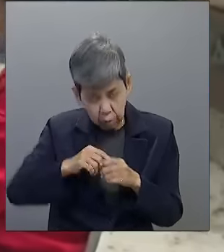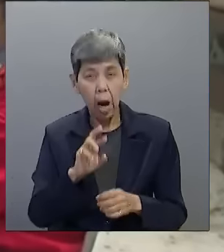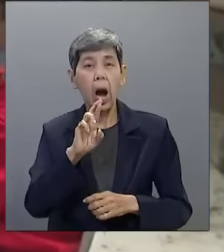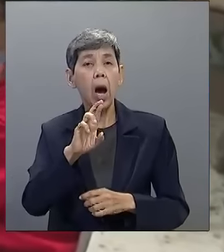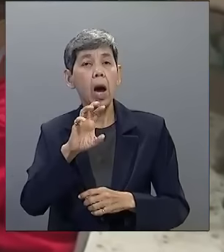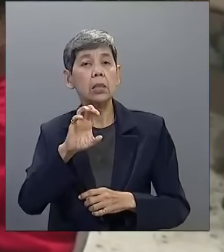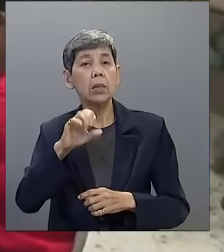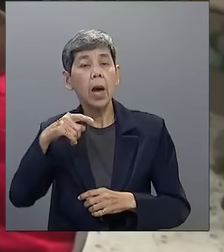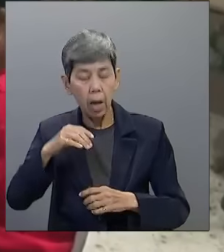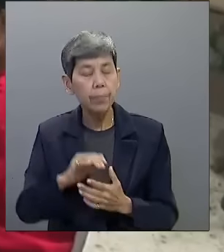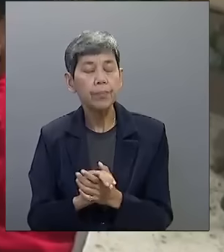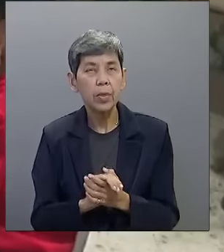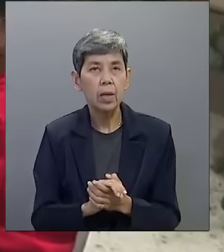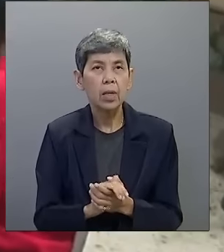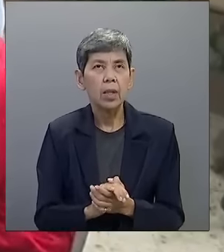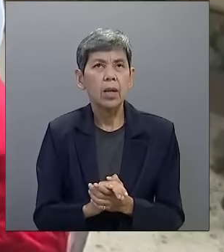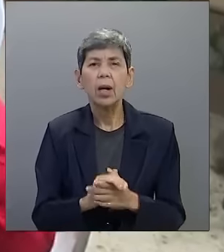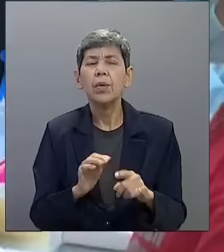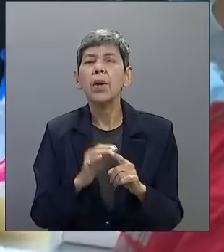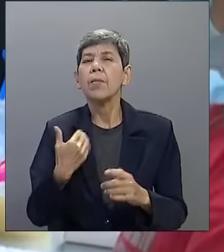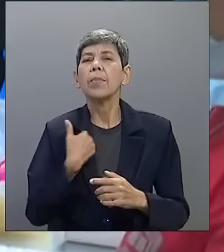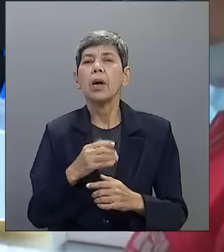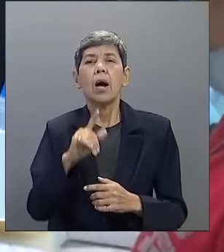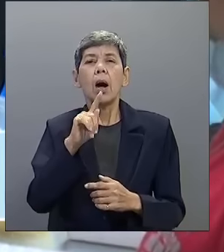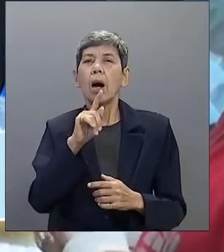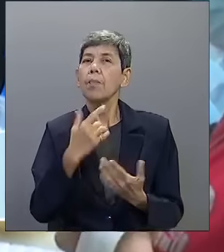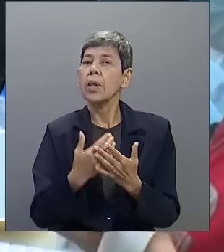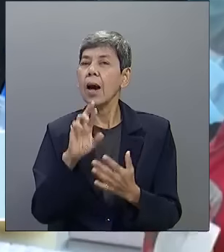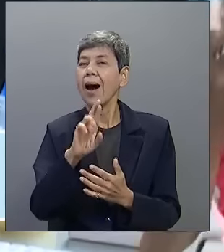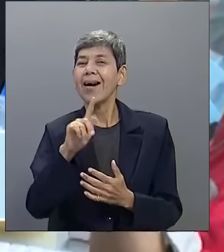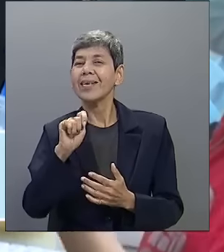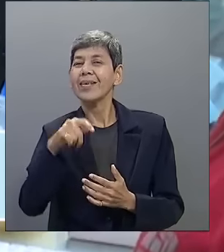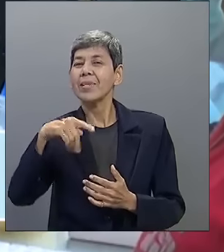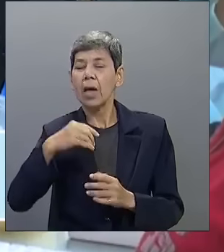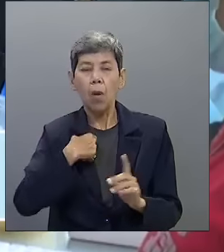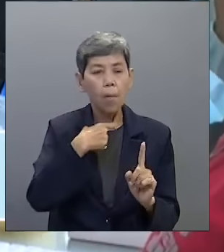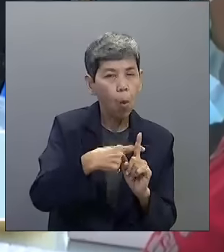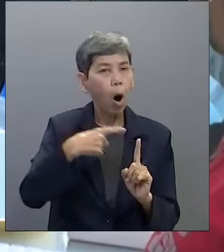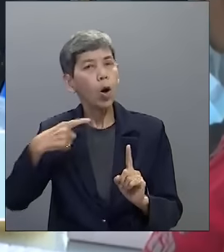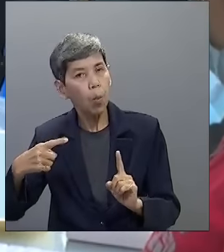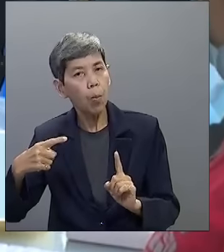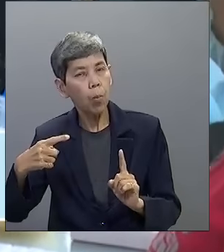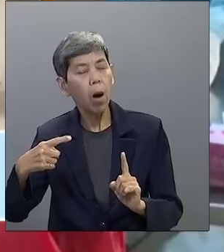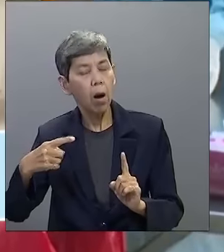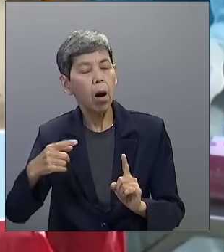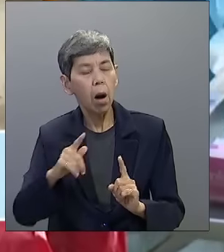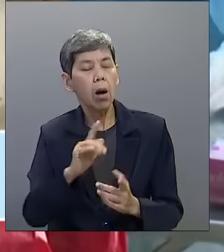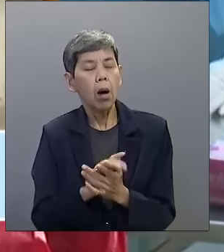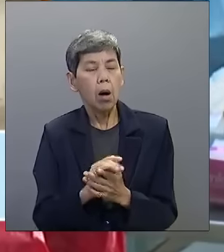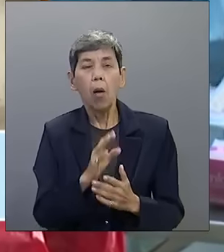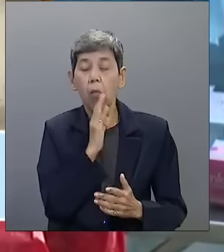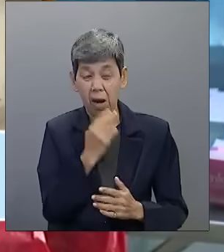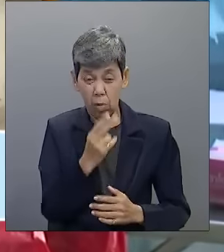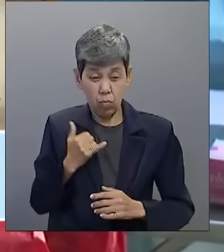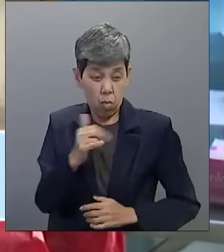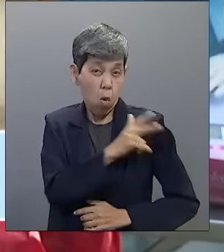RT-PCR ปรากฏว่าตามไม่ทันนะ RT-PCR เนี่ยจะตรวจว่าบวกหรือลบซึ่งจะคอนเฟิร์มฮะ ค ือเวลาเราเข้ามาใน